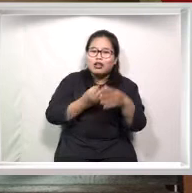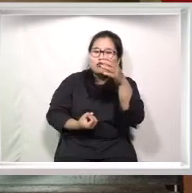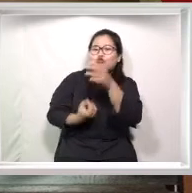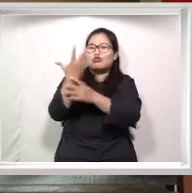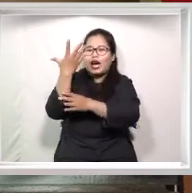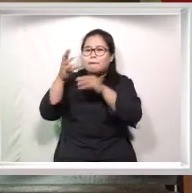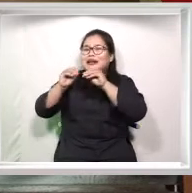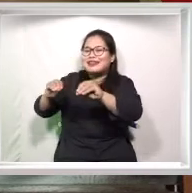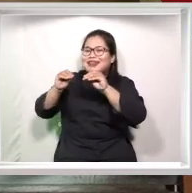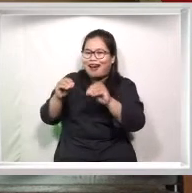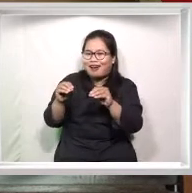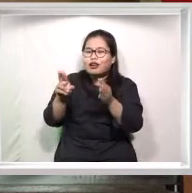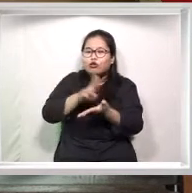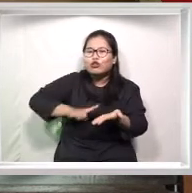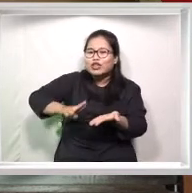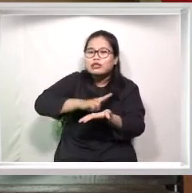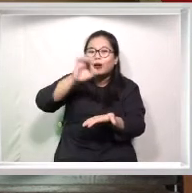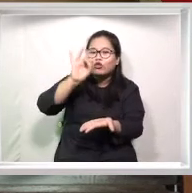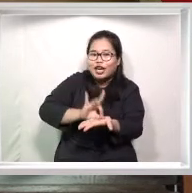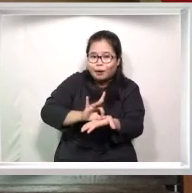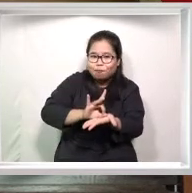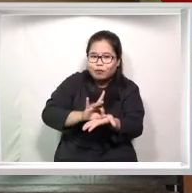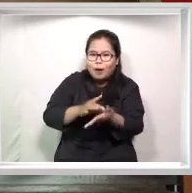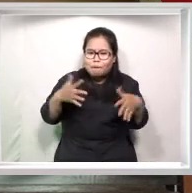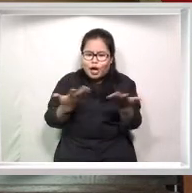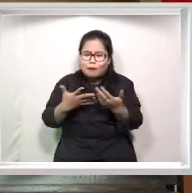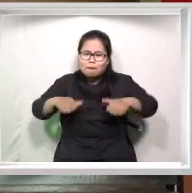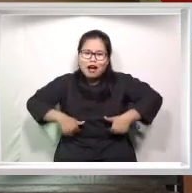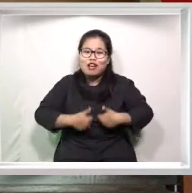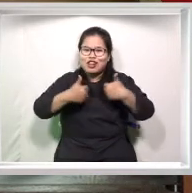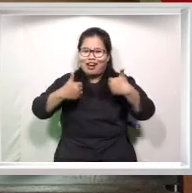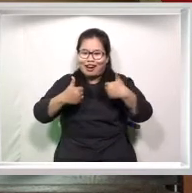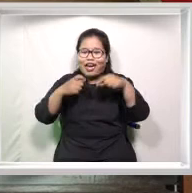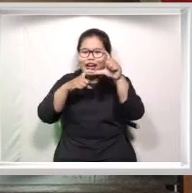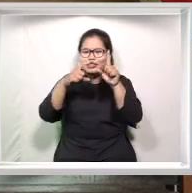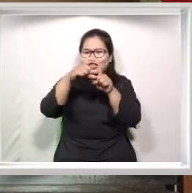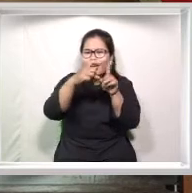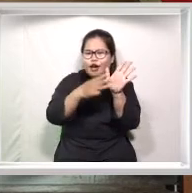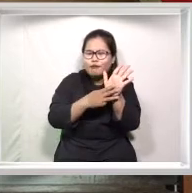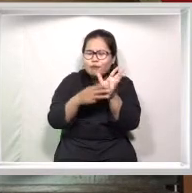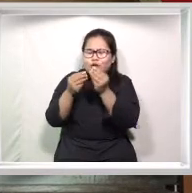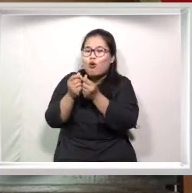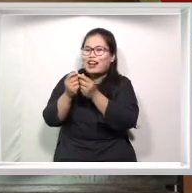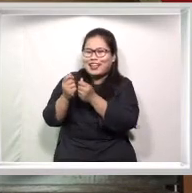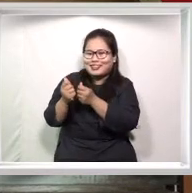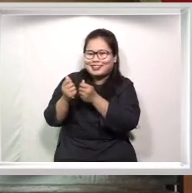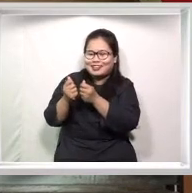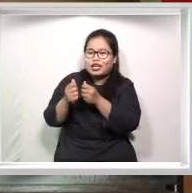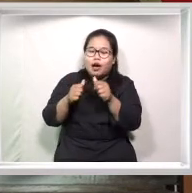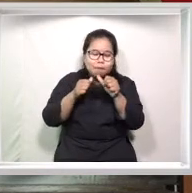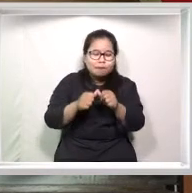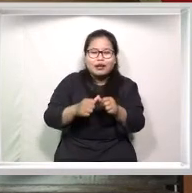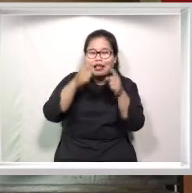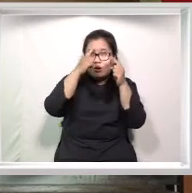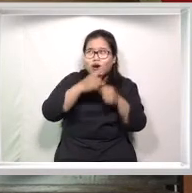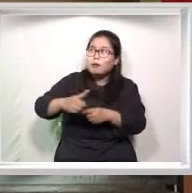pendidikan di Universitas Brawijaya, yaitu menghasilkan sumber daya manusia yang berkualitas, bertakwa